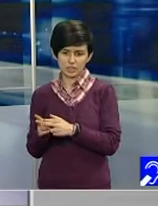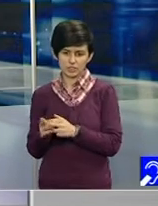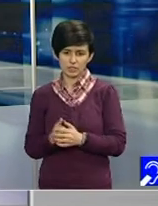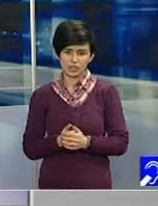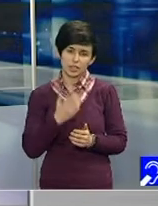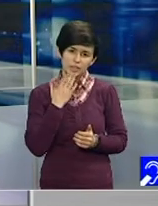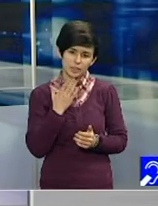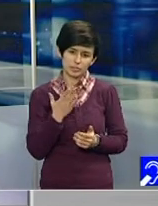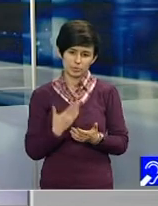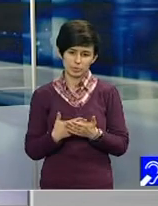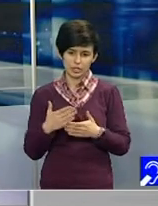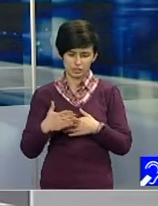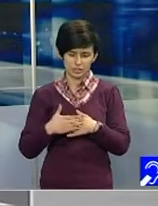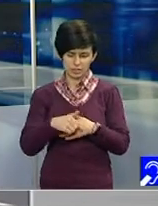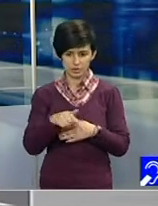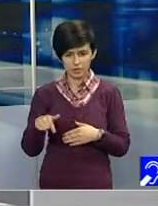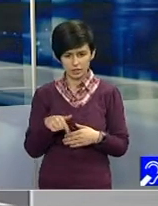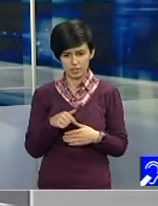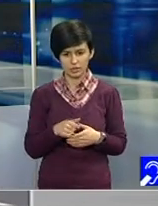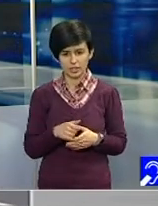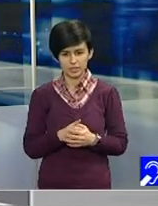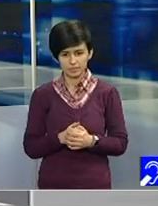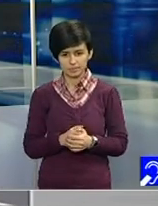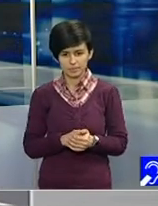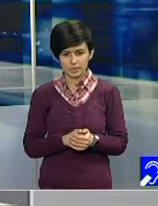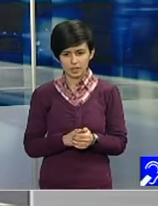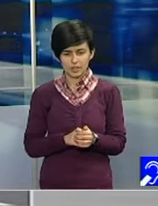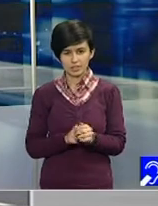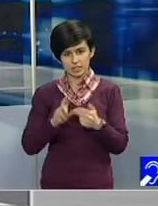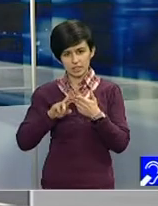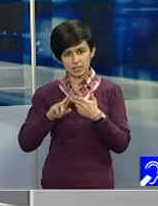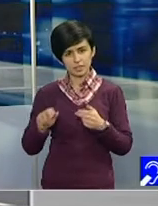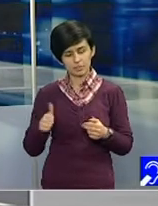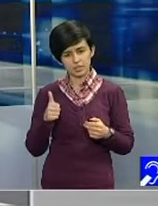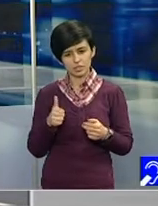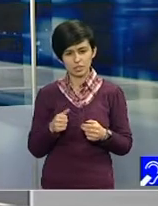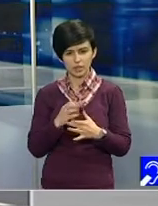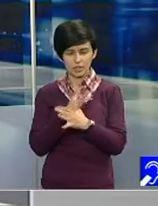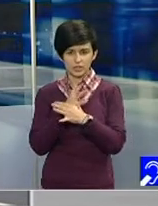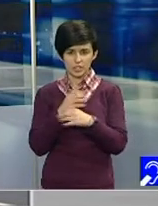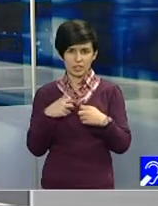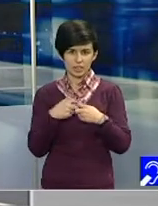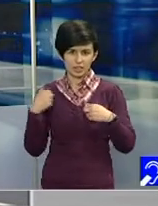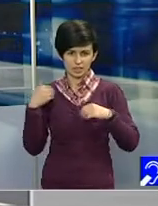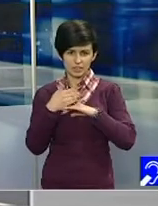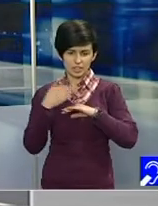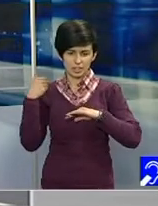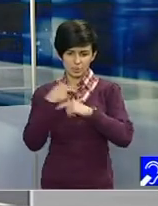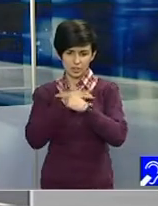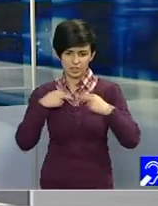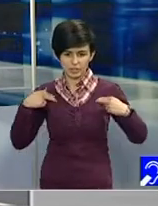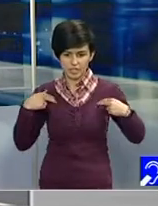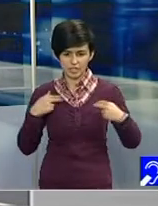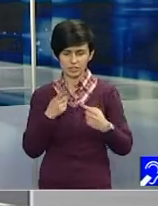că astăzi ați fost alături de noi. Nu uitați, ne reîntâlnim vineri la Fără Prejudecăți cu Emmy Skipper. Discutăm în continuare pe această temă. Vă spun